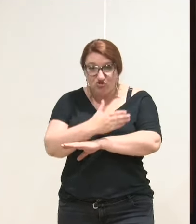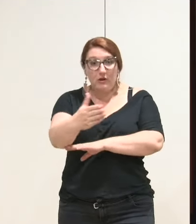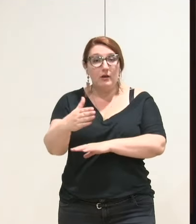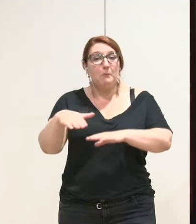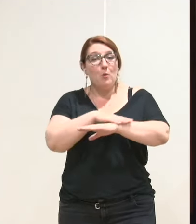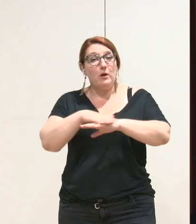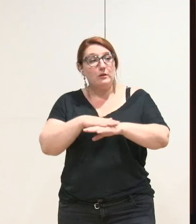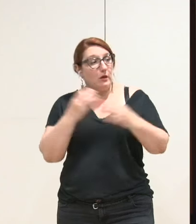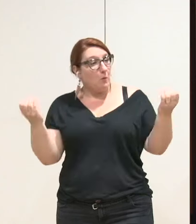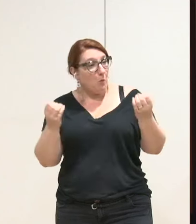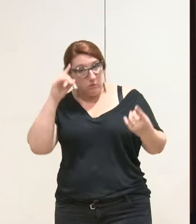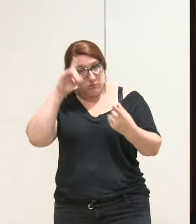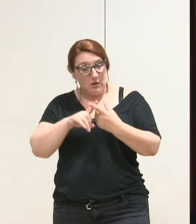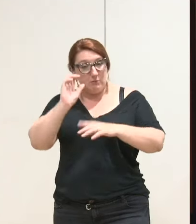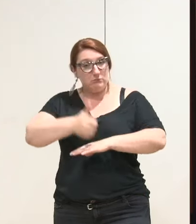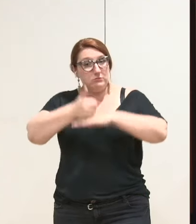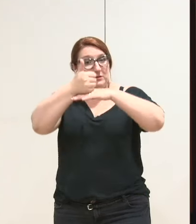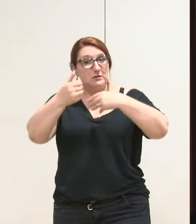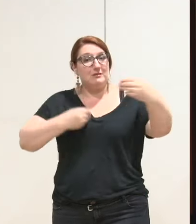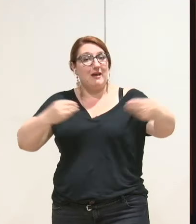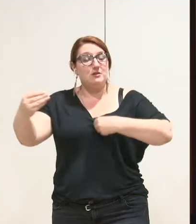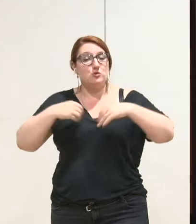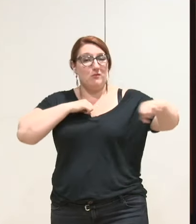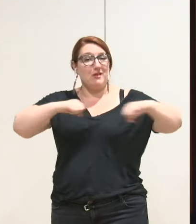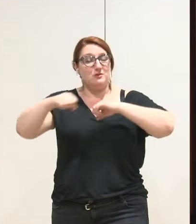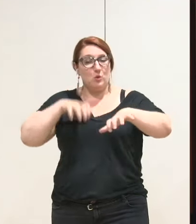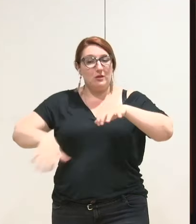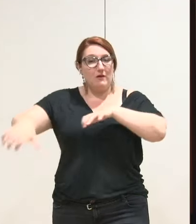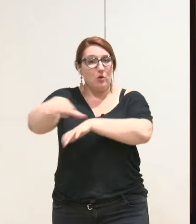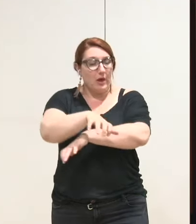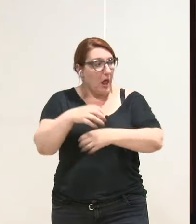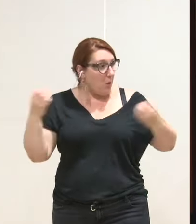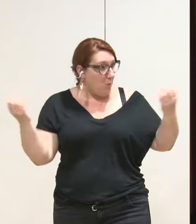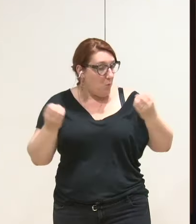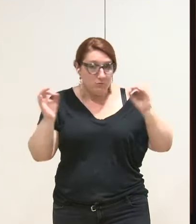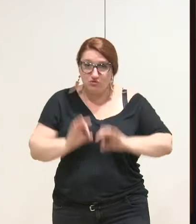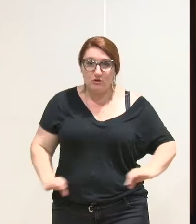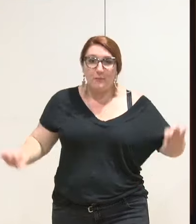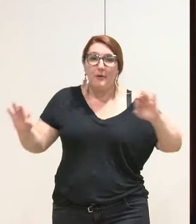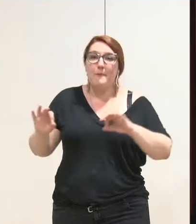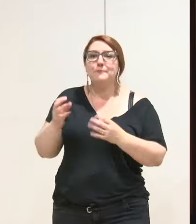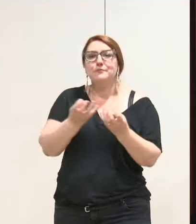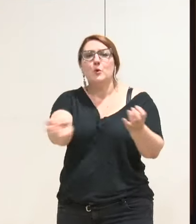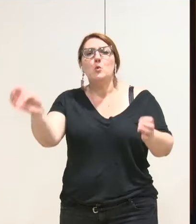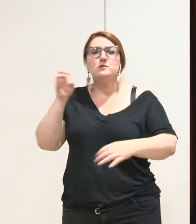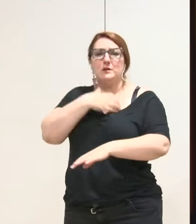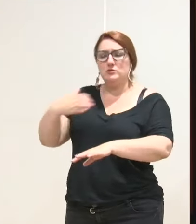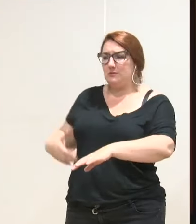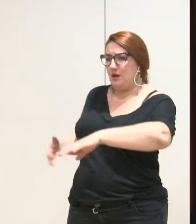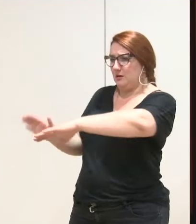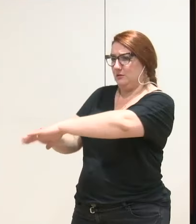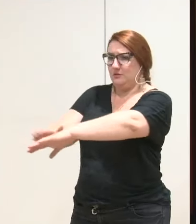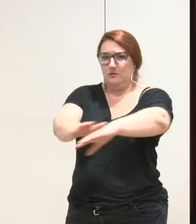d'action territoriale je rappelle à notre conseil municipal qu'aujourd'hui le projet stratégique du